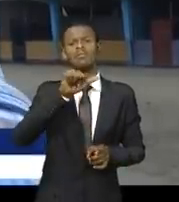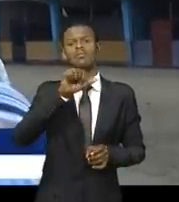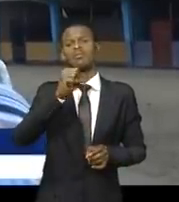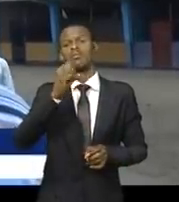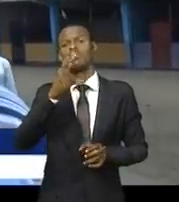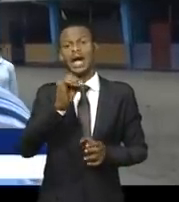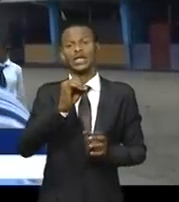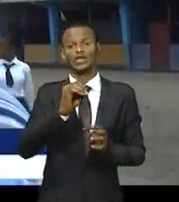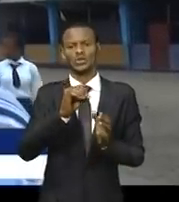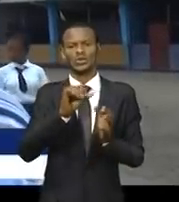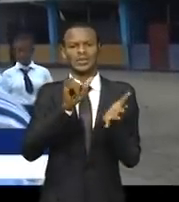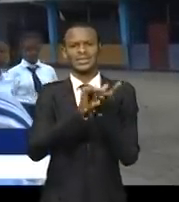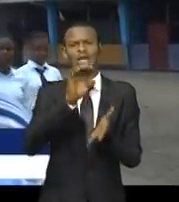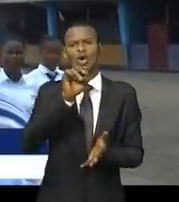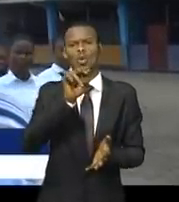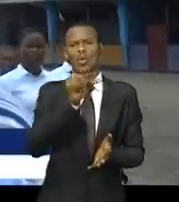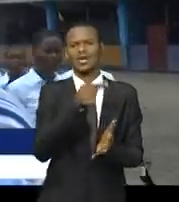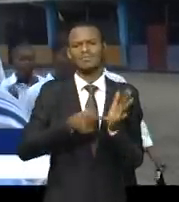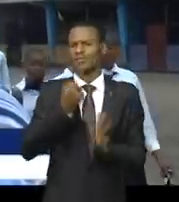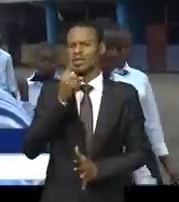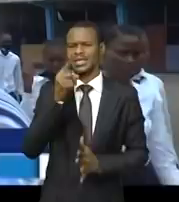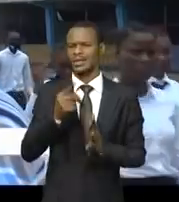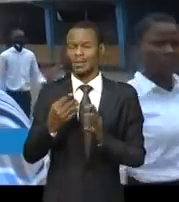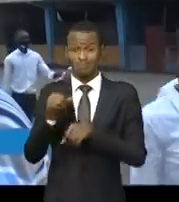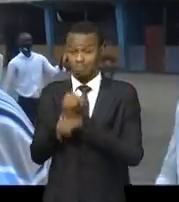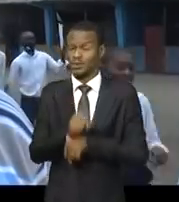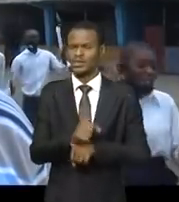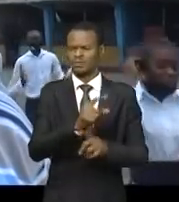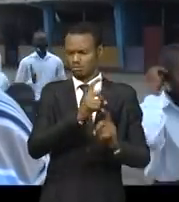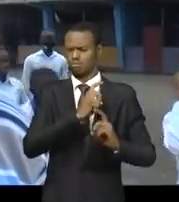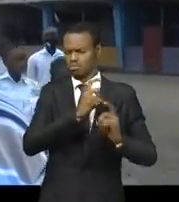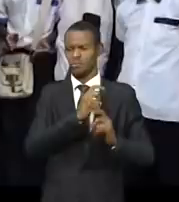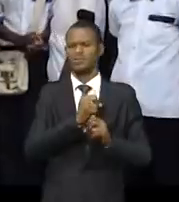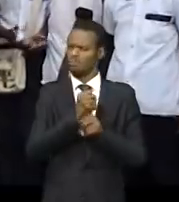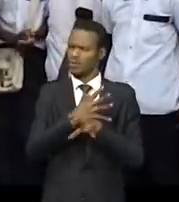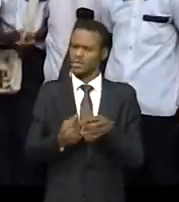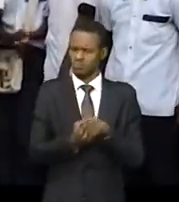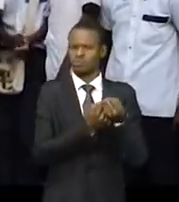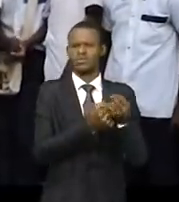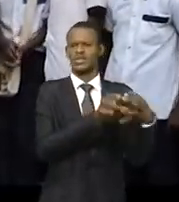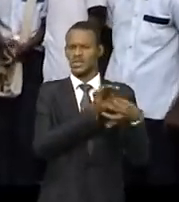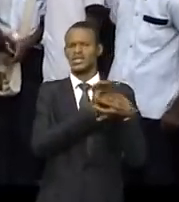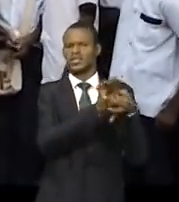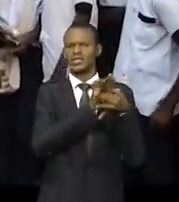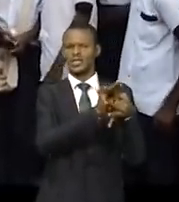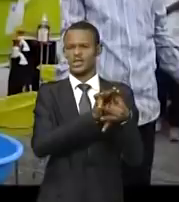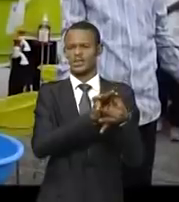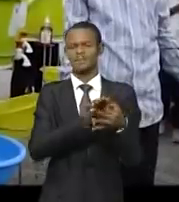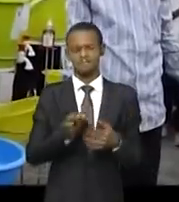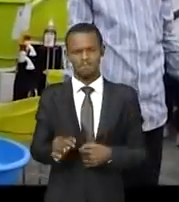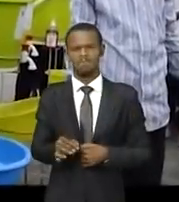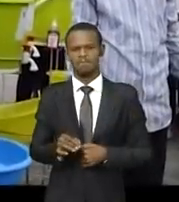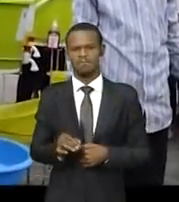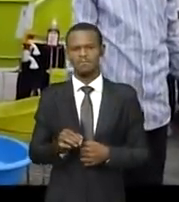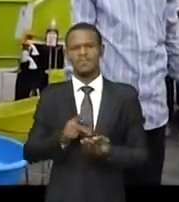donc nous sommes disposés, nous allons continuer à travailler avec l'ONG. Deux villes sont concernées par ces